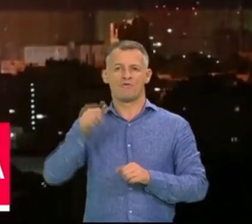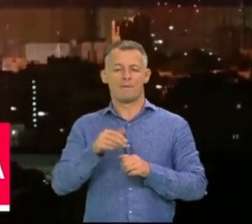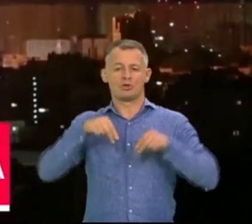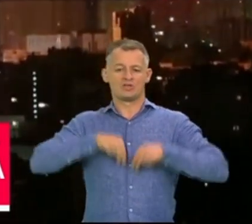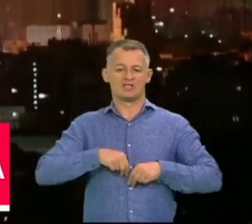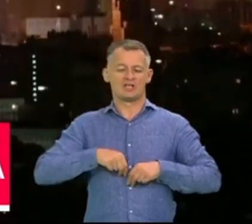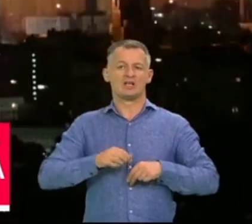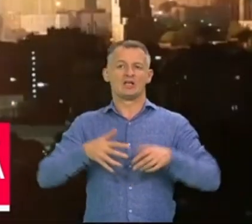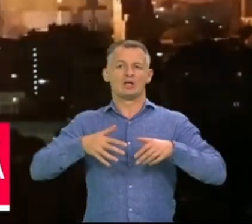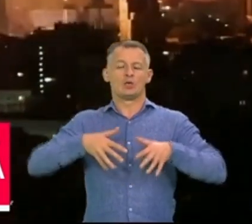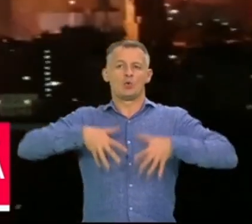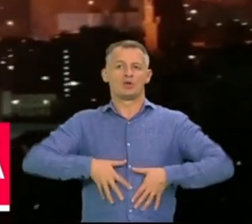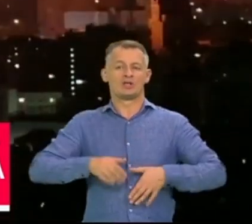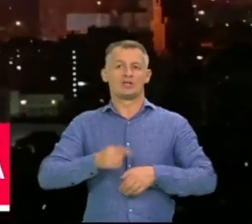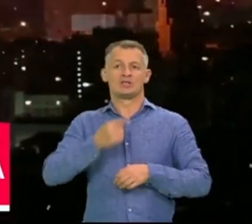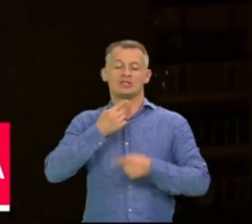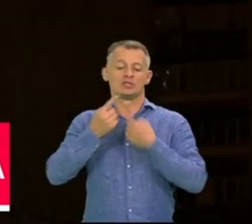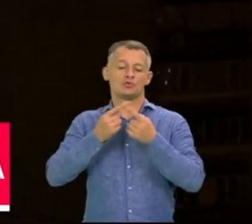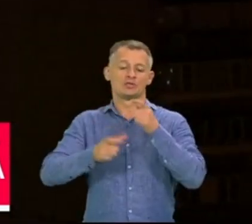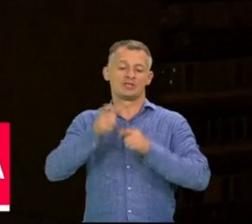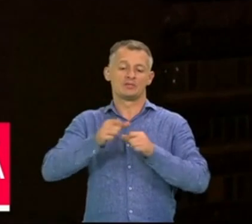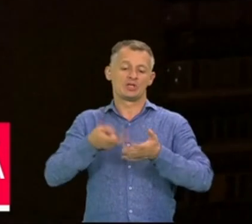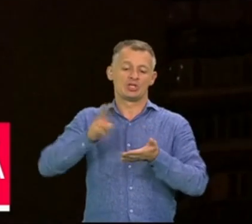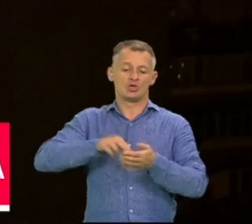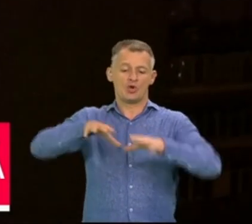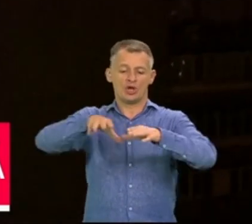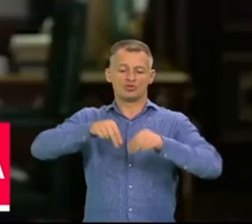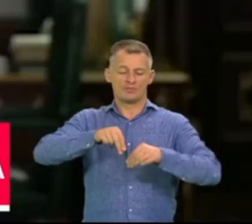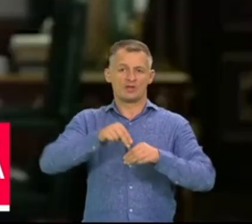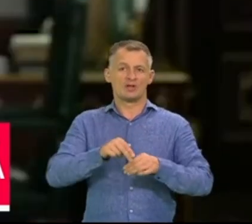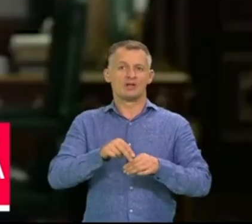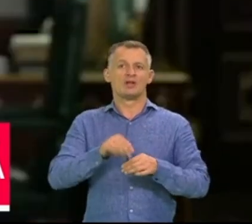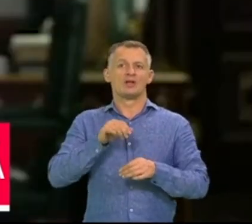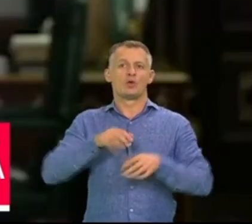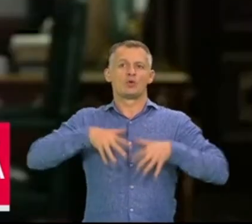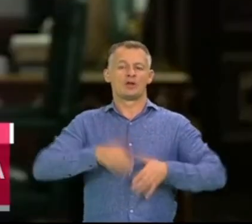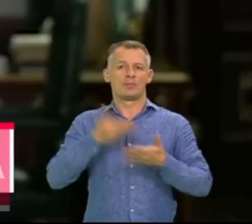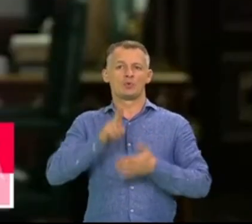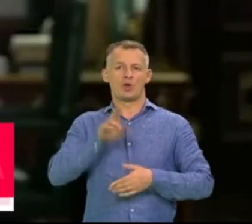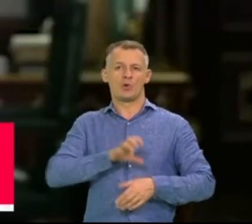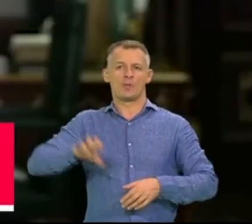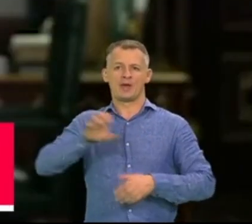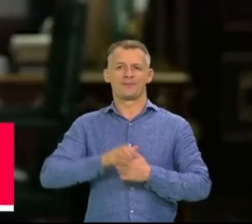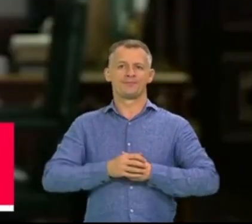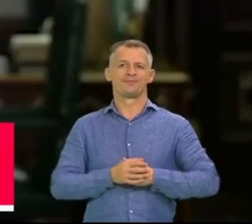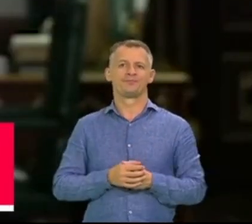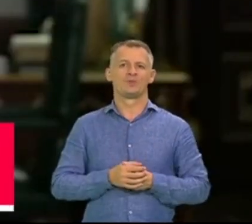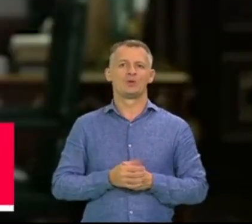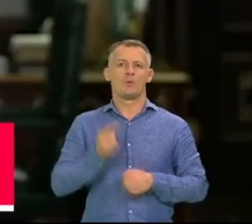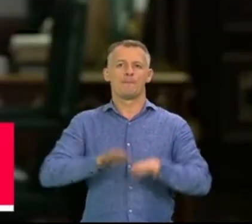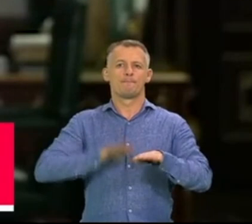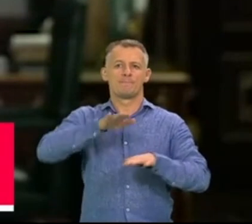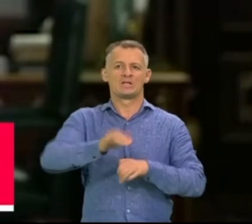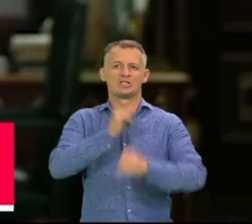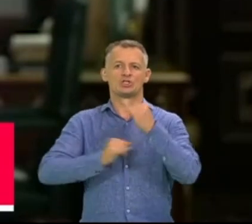și Ursula von der Leyen vorbesc din nou despre aderarea Ucrainei la Uniunea Europeană. Новий історичний крок між Україною та ЄС